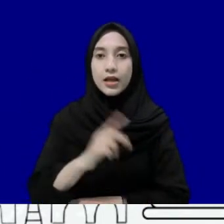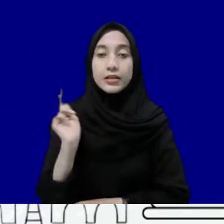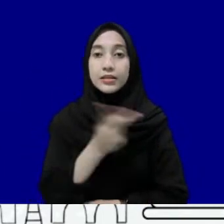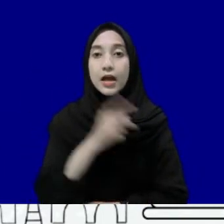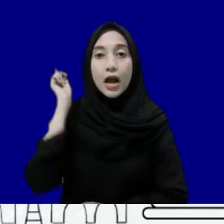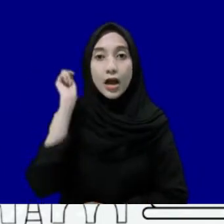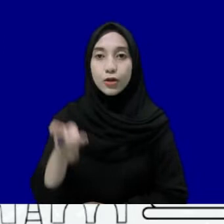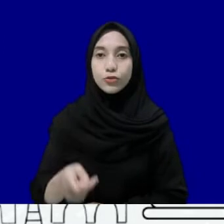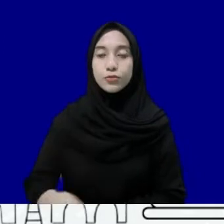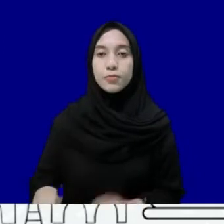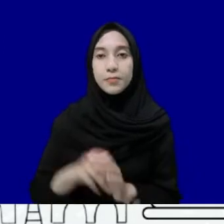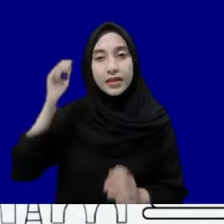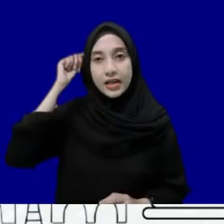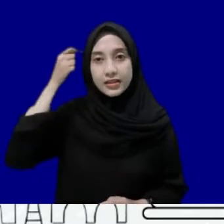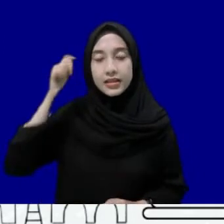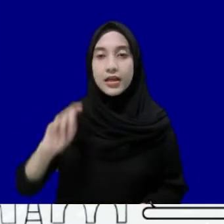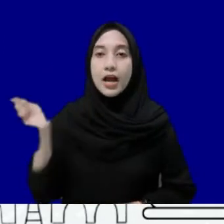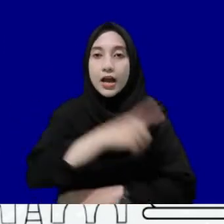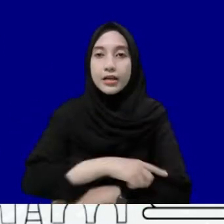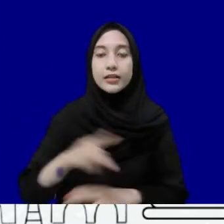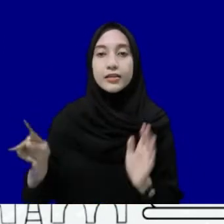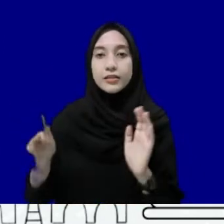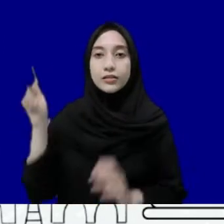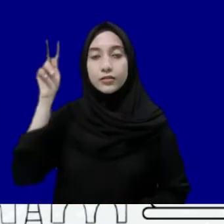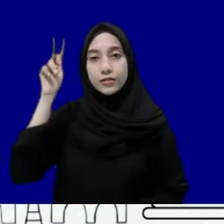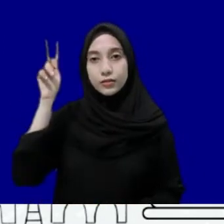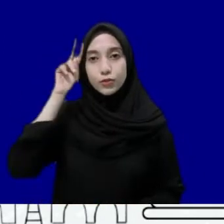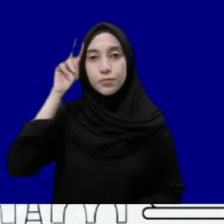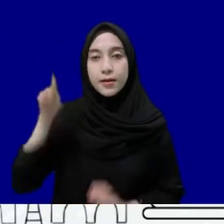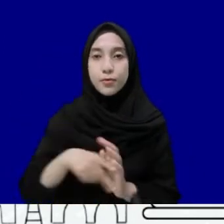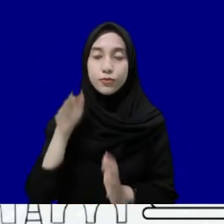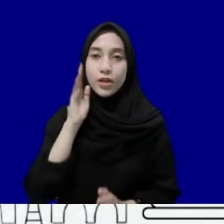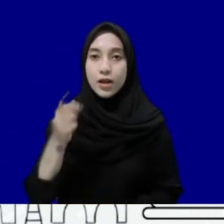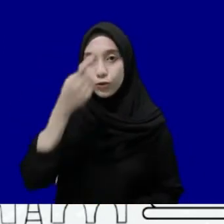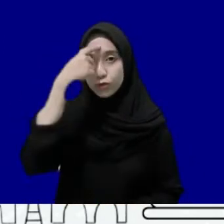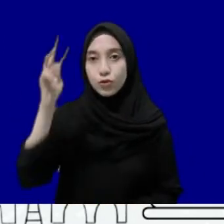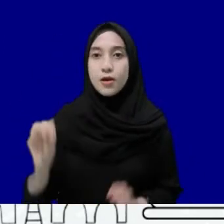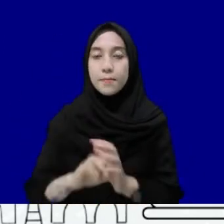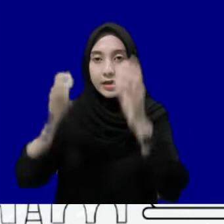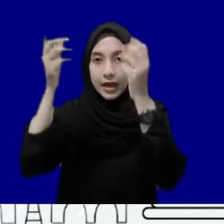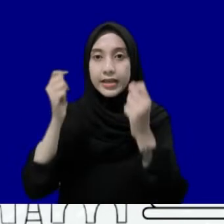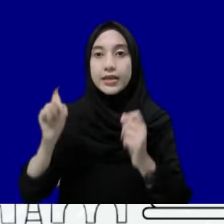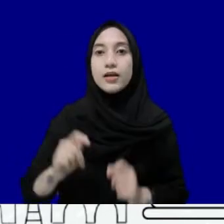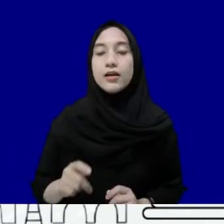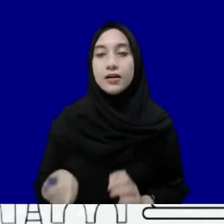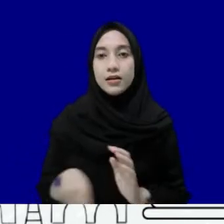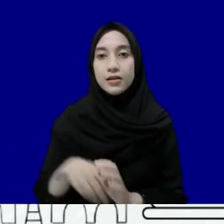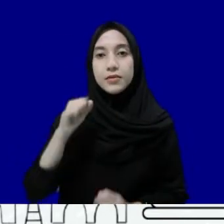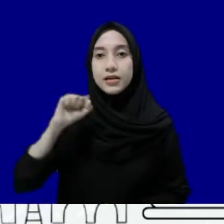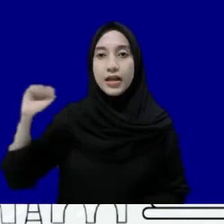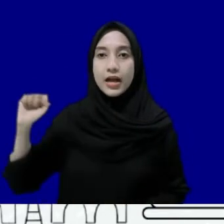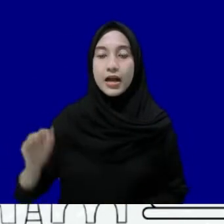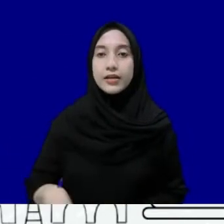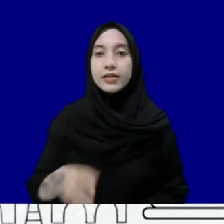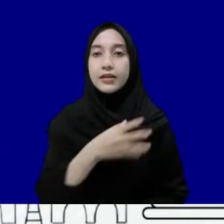Pemuda? Ya betul, Sumpah Pemuda saat itu untuk meraih kemerdekaan dan mempertegas diri bangsa